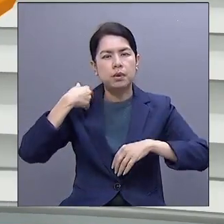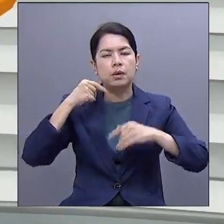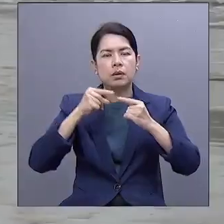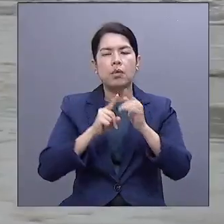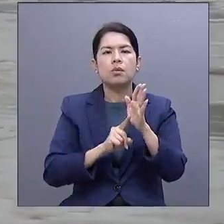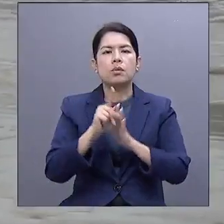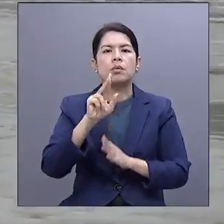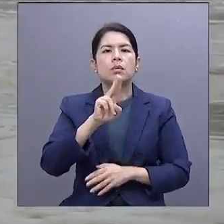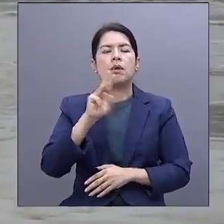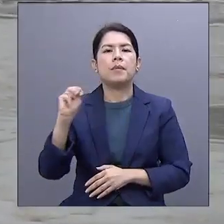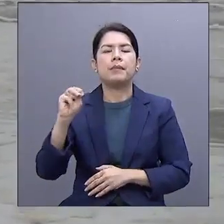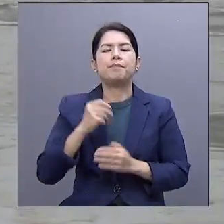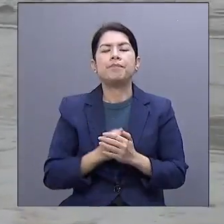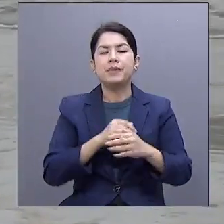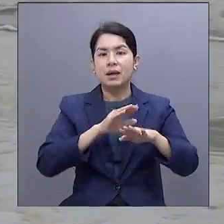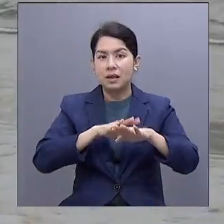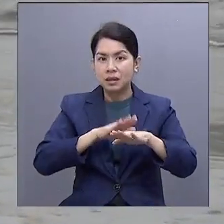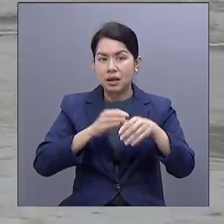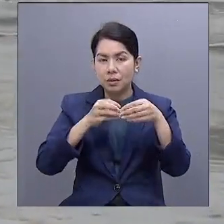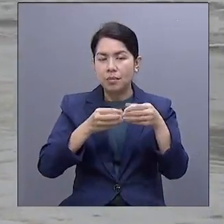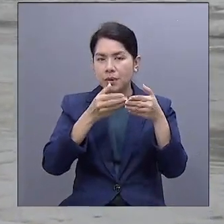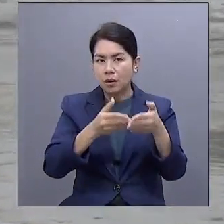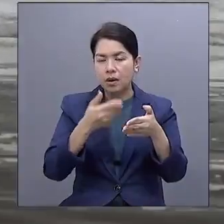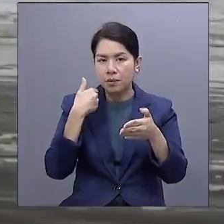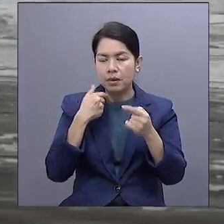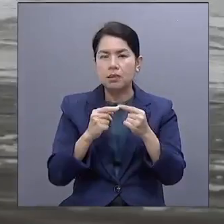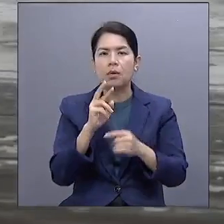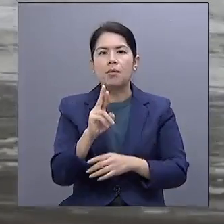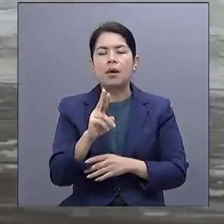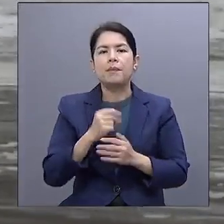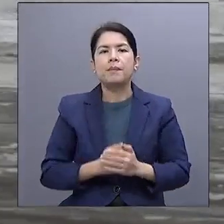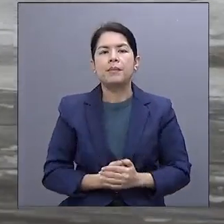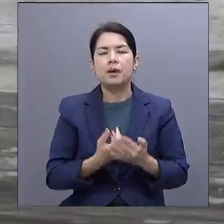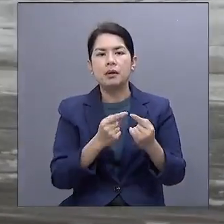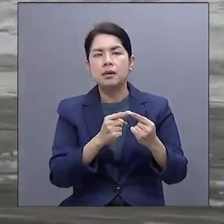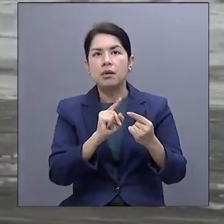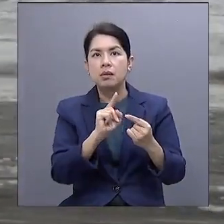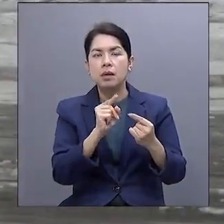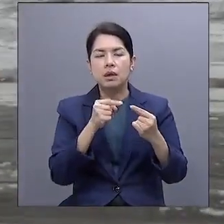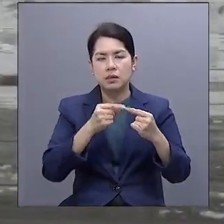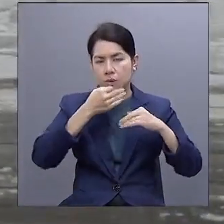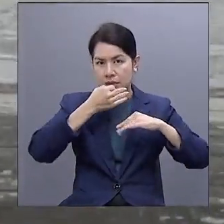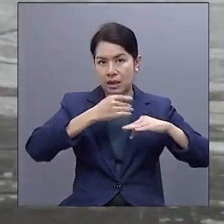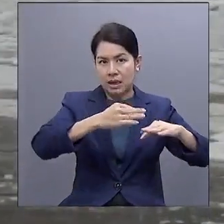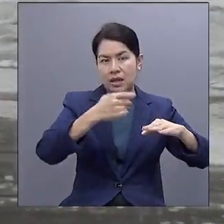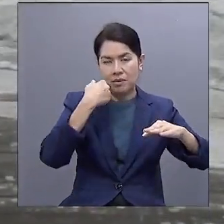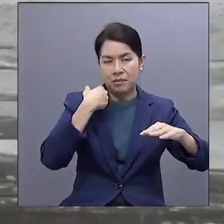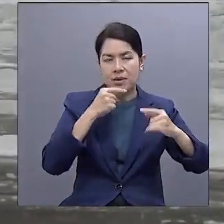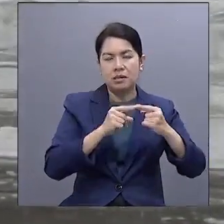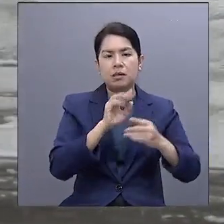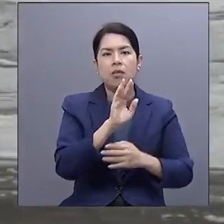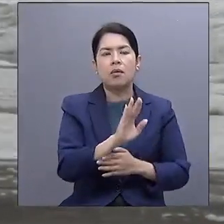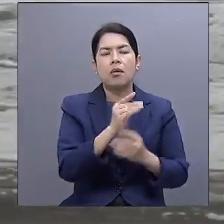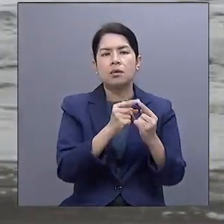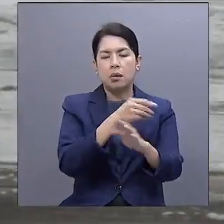2เมตรค่ะก็ขอให้ชาวเรือเดินเรือด้วยความระมัดระวังนะคะโดยเฉพาะในบริเวณทะเลอันดามันและก็อ่าวไทยตอนบนควรง